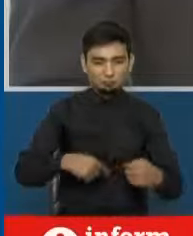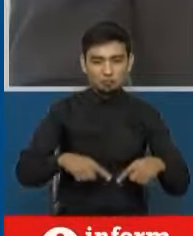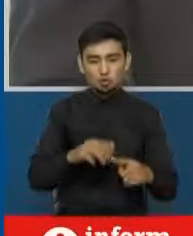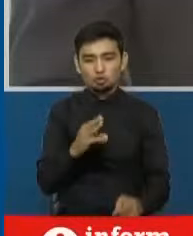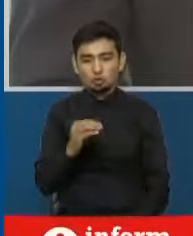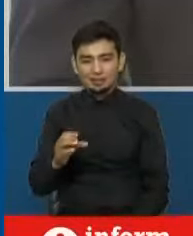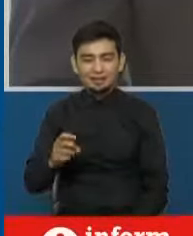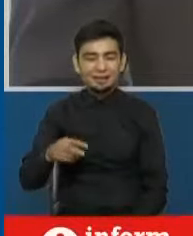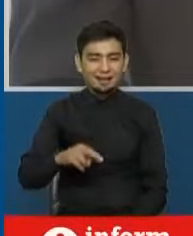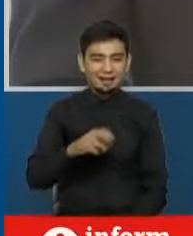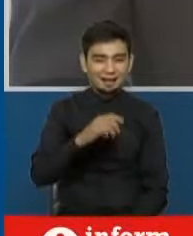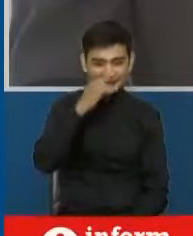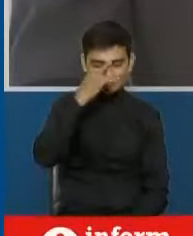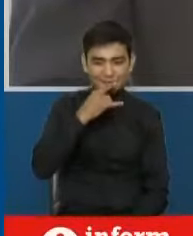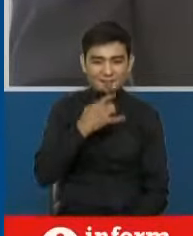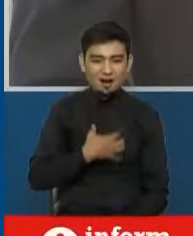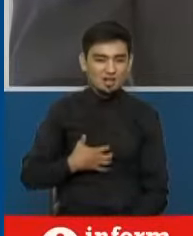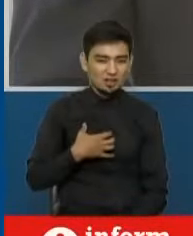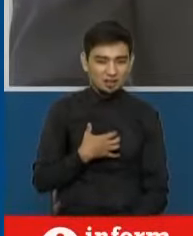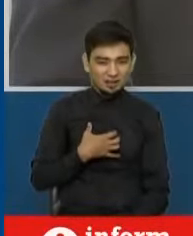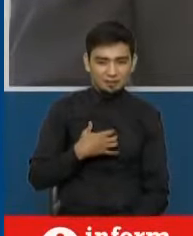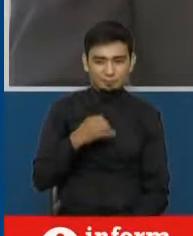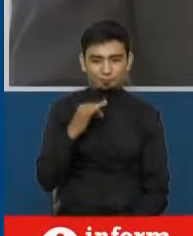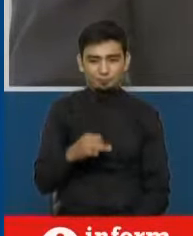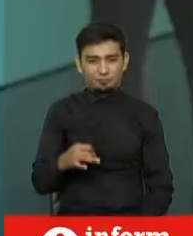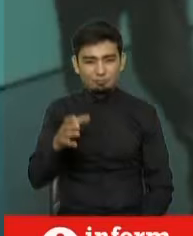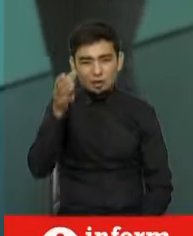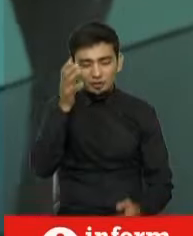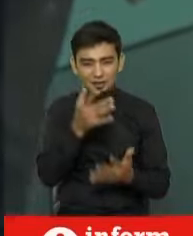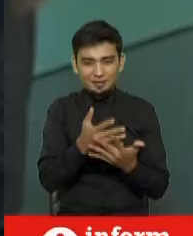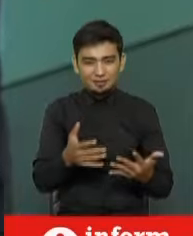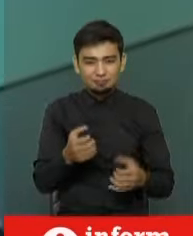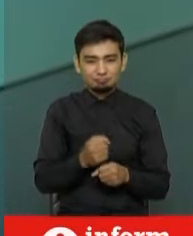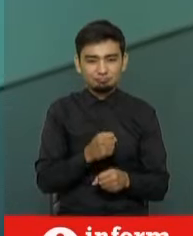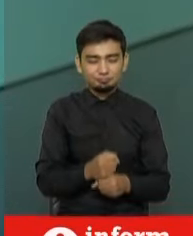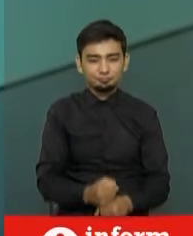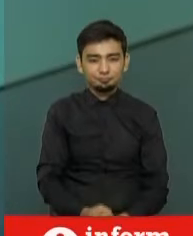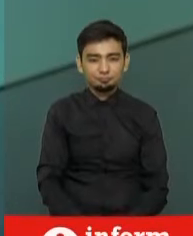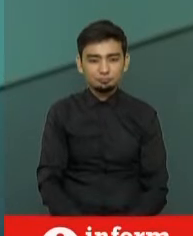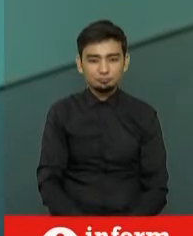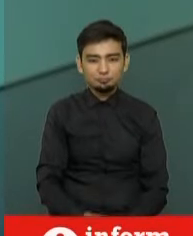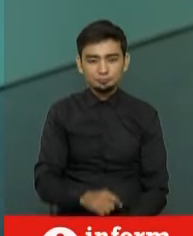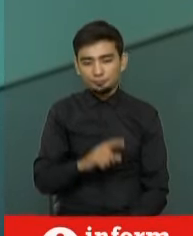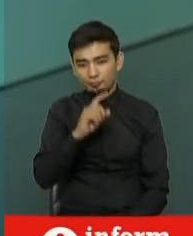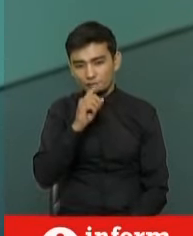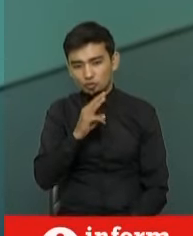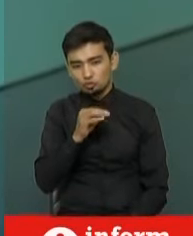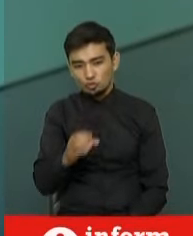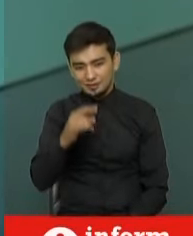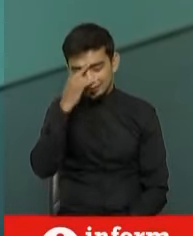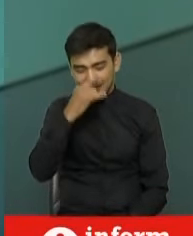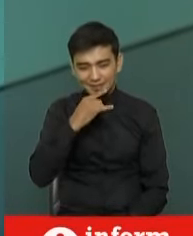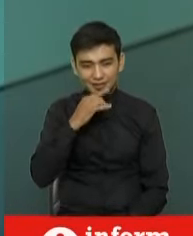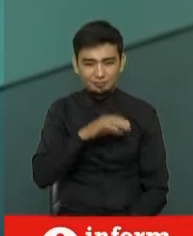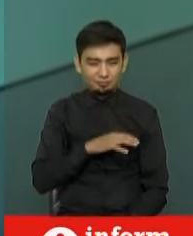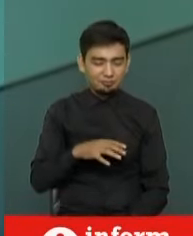Казахстана – это важный инструмент для проведения многовекторной политики. За год председательства Казахстана в ШОС Казахстаном были выдвинуты